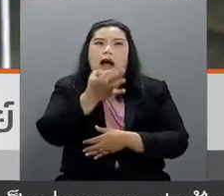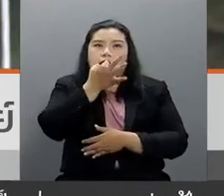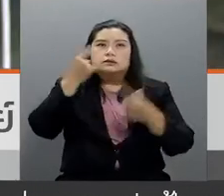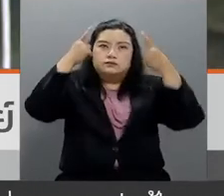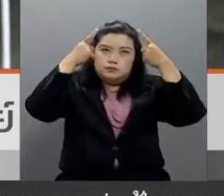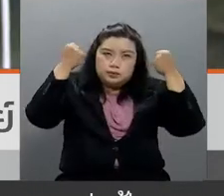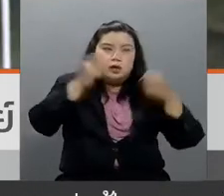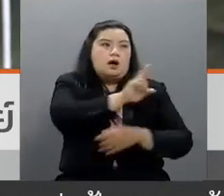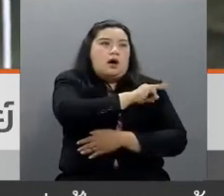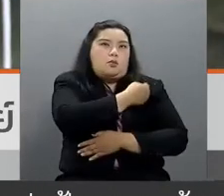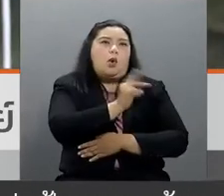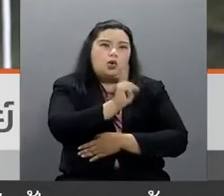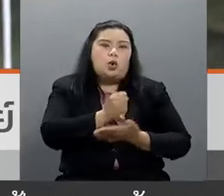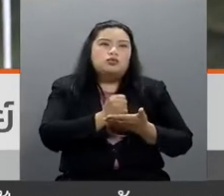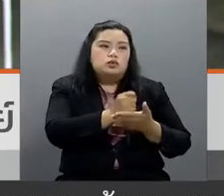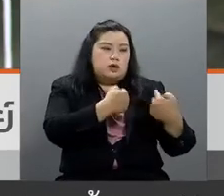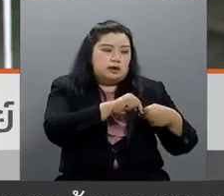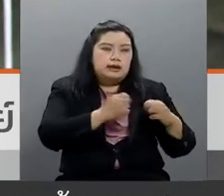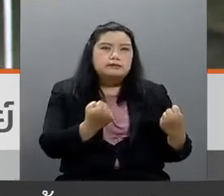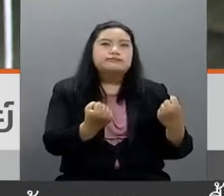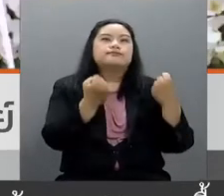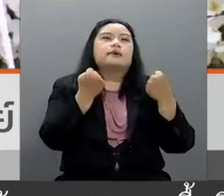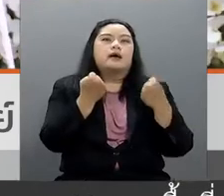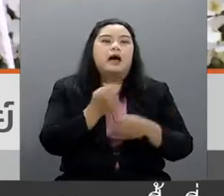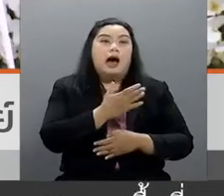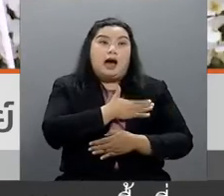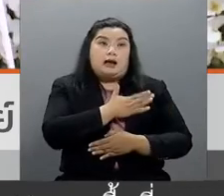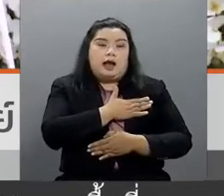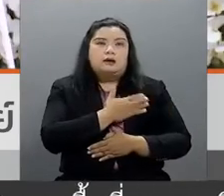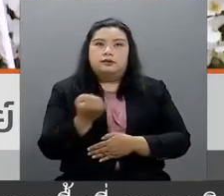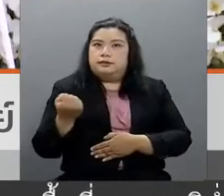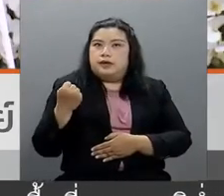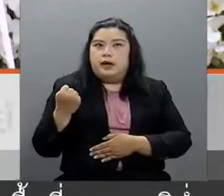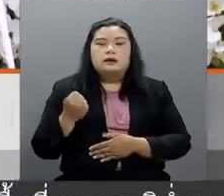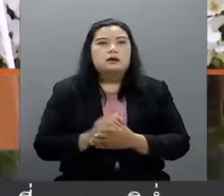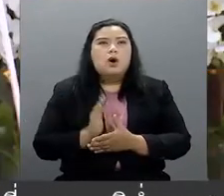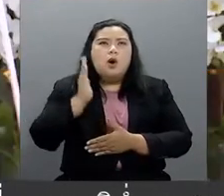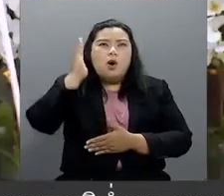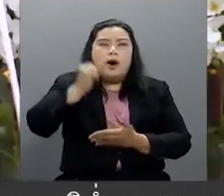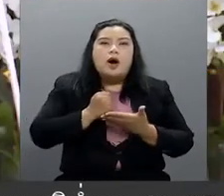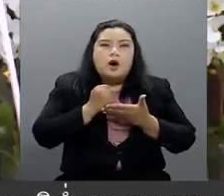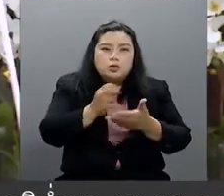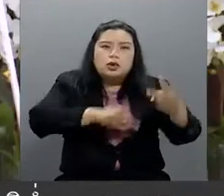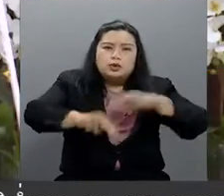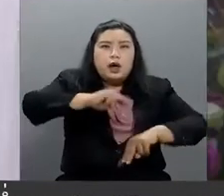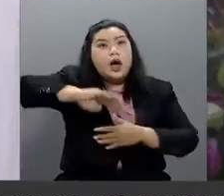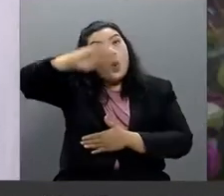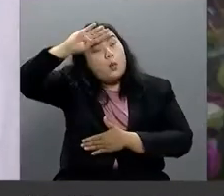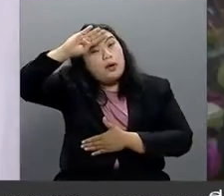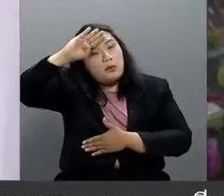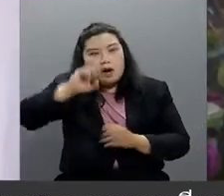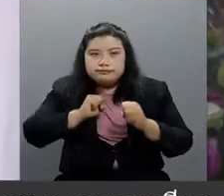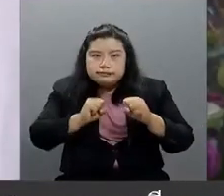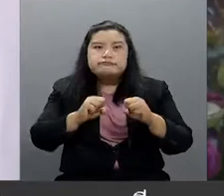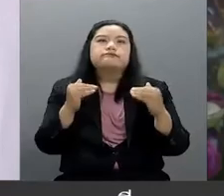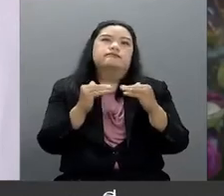อันดับแรกเพราะเมื่อมีสุขภาพใจที่ดีก็จะสามารถรักษาผู้ป่วยได้อย่างเต็มที่ต่อไป บุคลากร